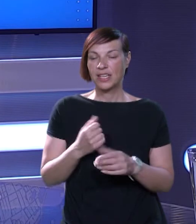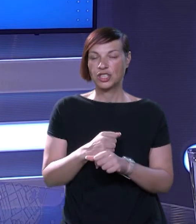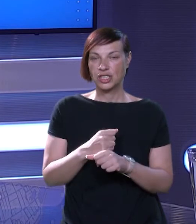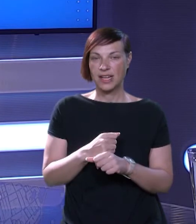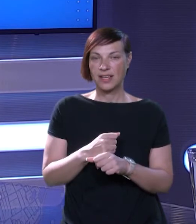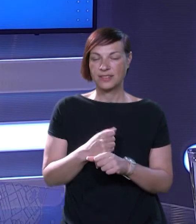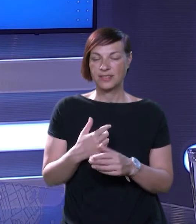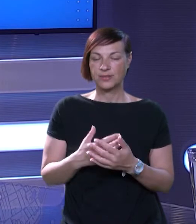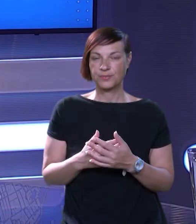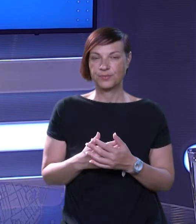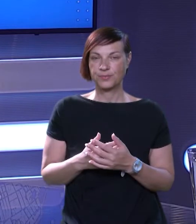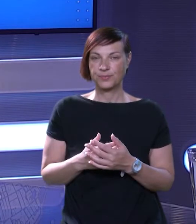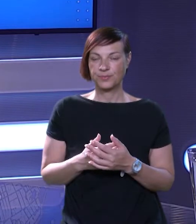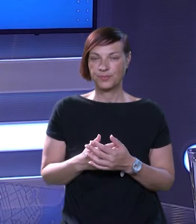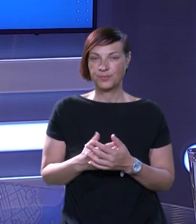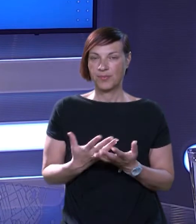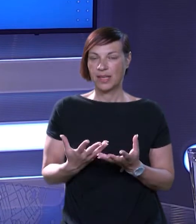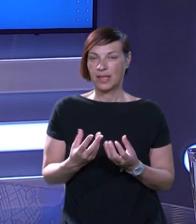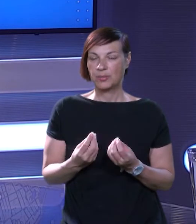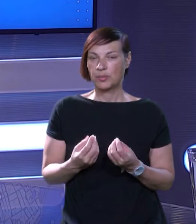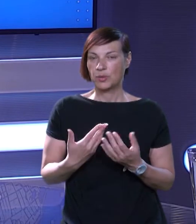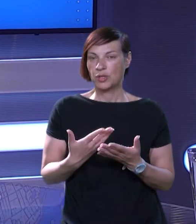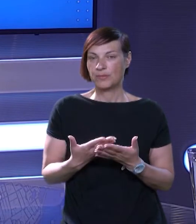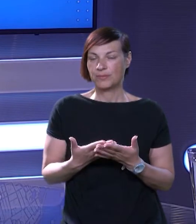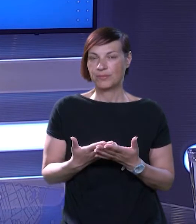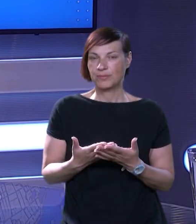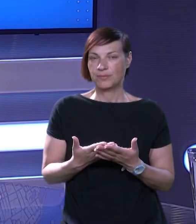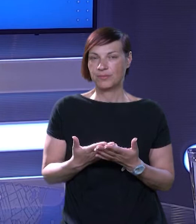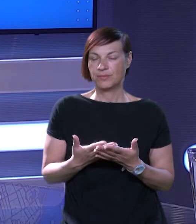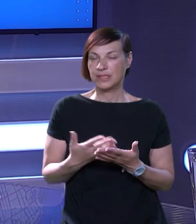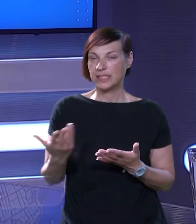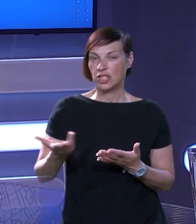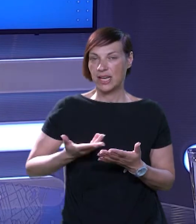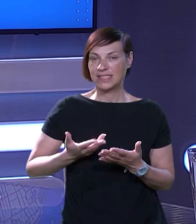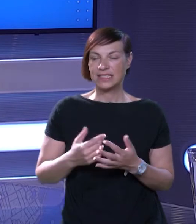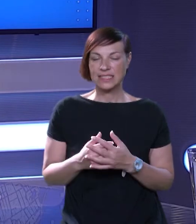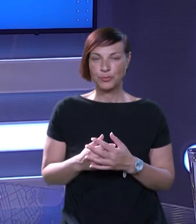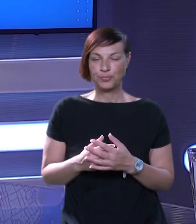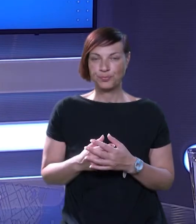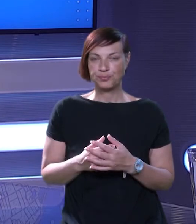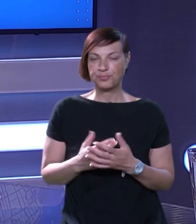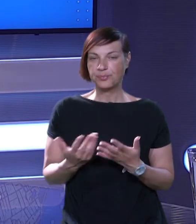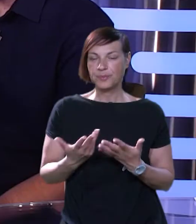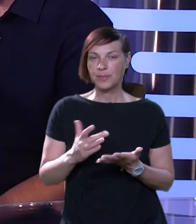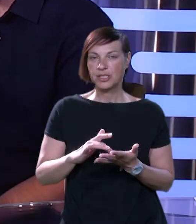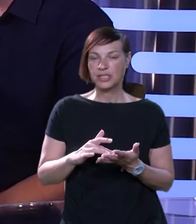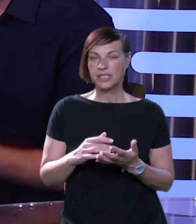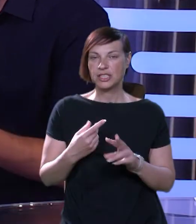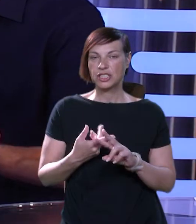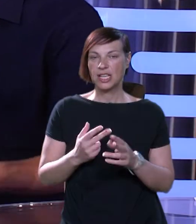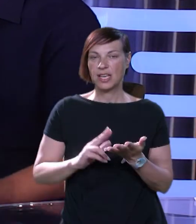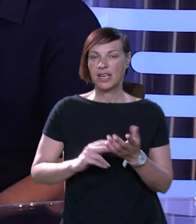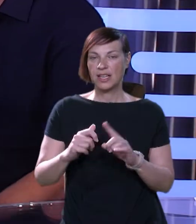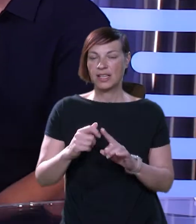lakše raditi, jer ti puno toga on u stvari donese. Što se tiče evo, HNK